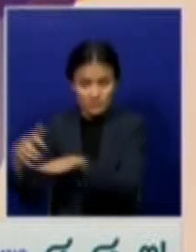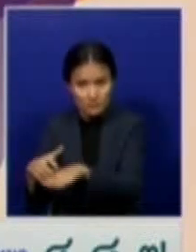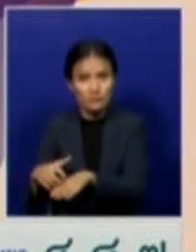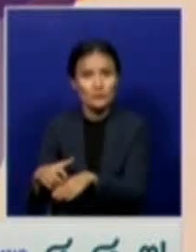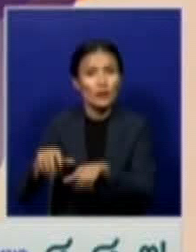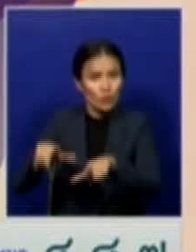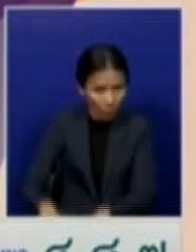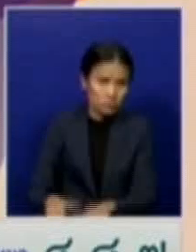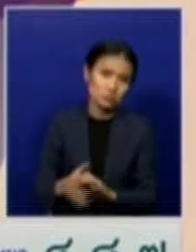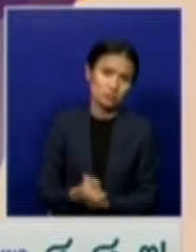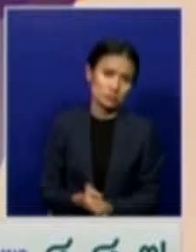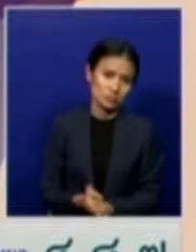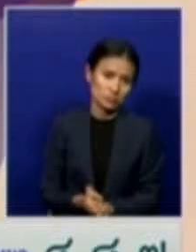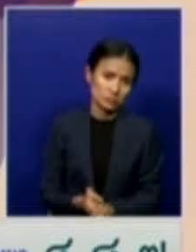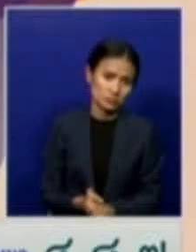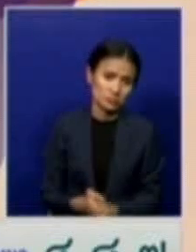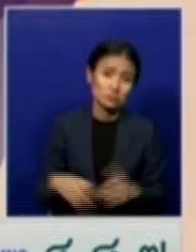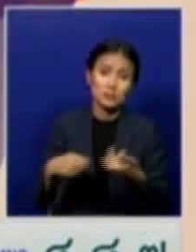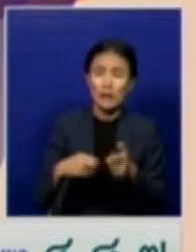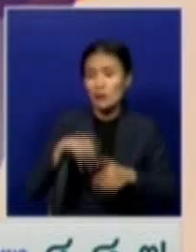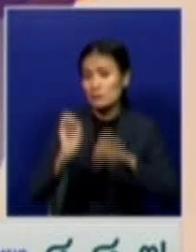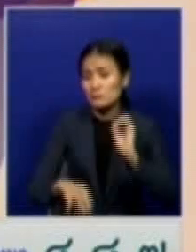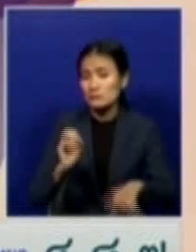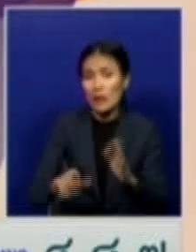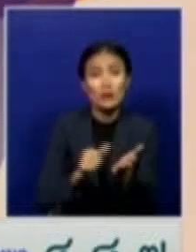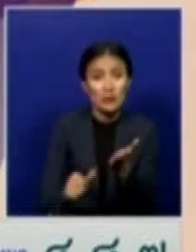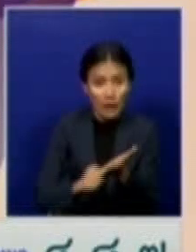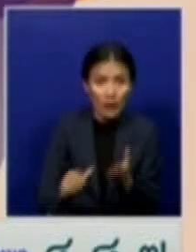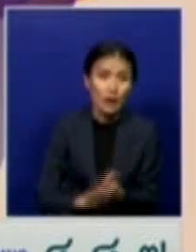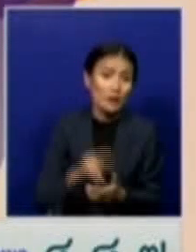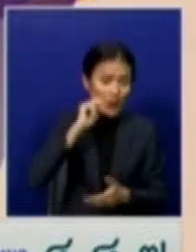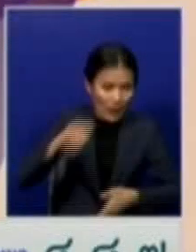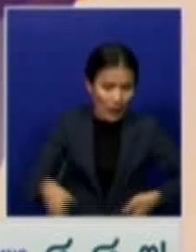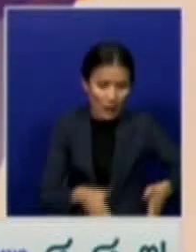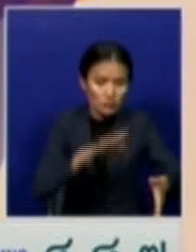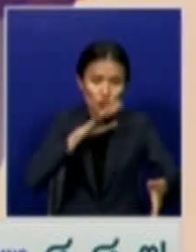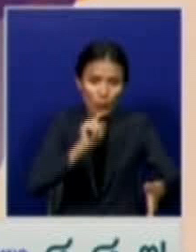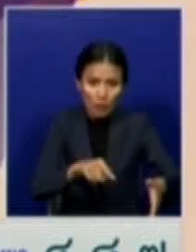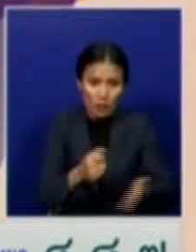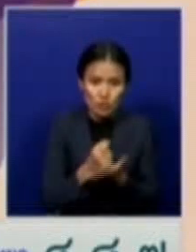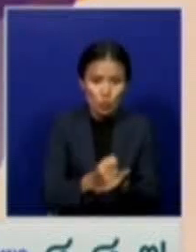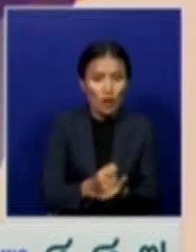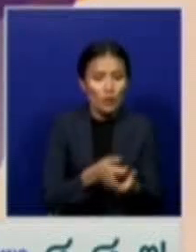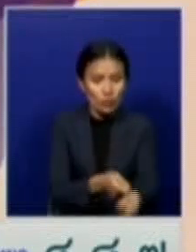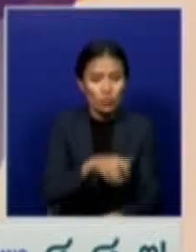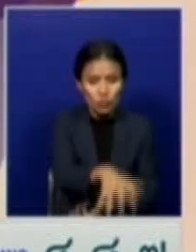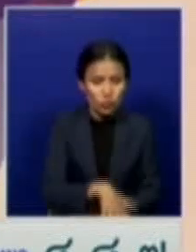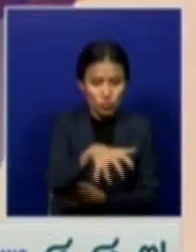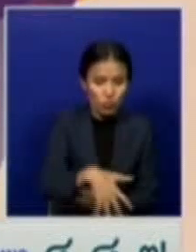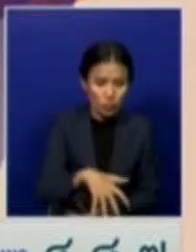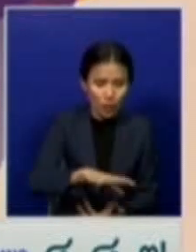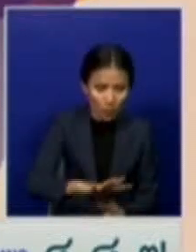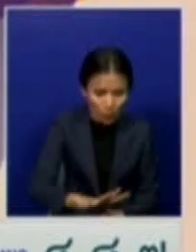ำคัญการแก้ปัญหาขยะการฟื้นฟูแม่น้ำลำคลองสร้างงานแบบนี้ระหว่างที่รอประเทศ